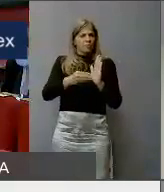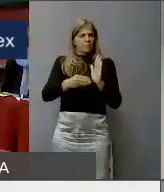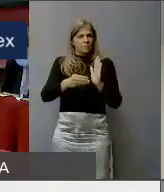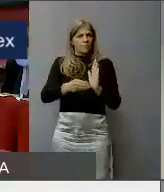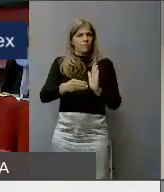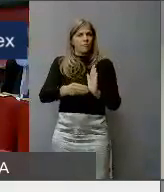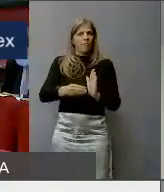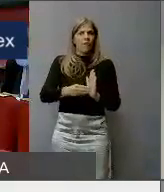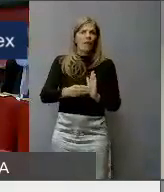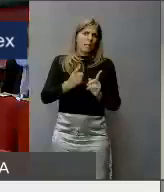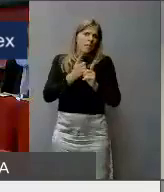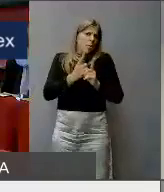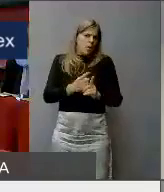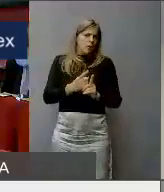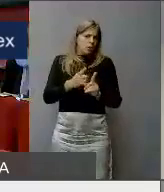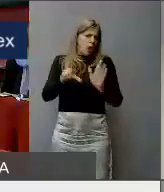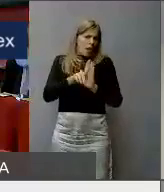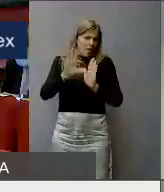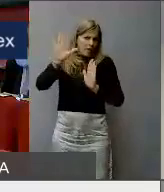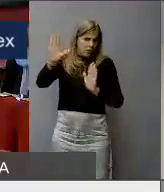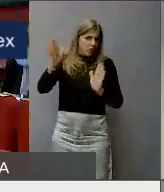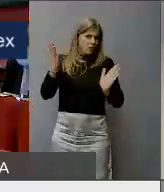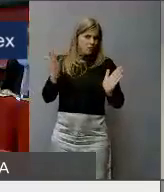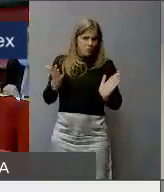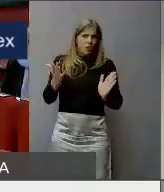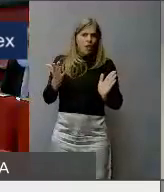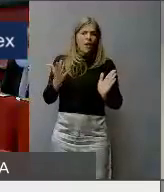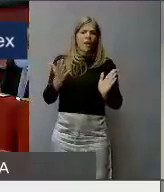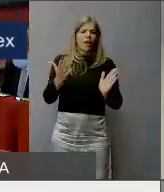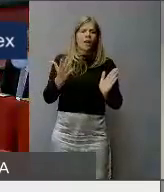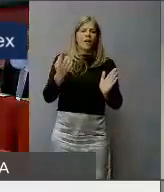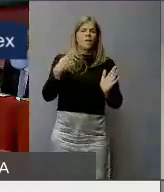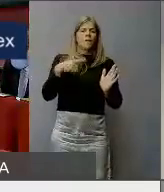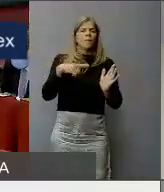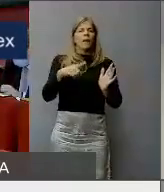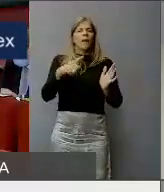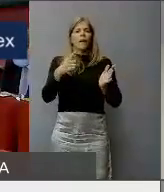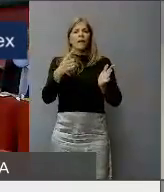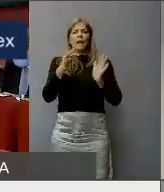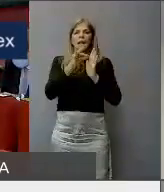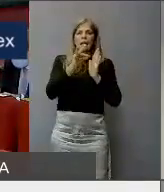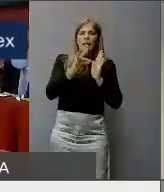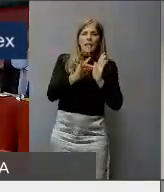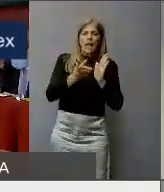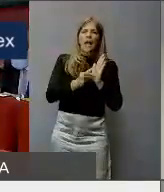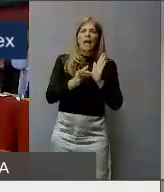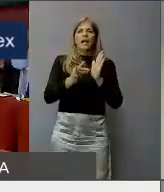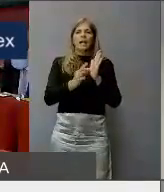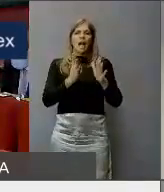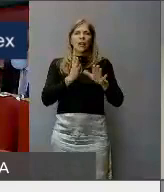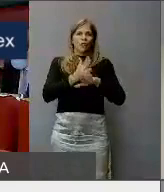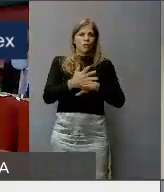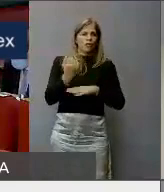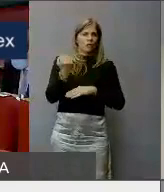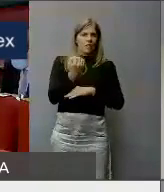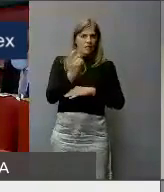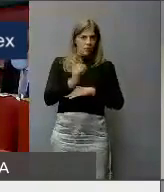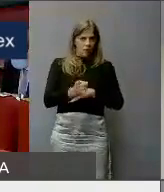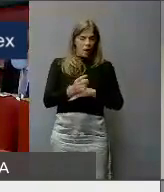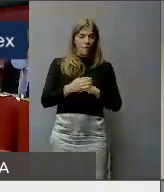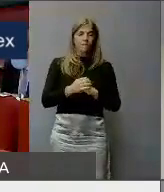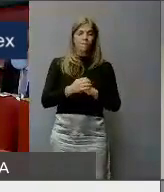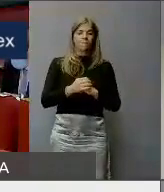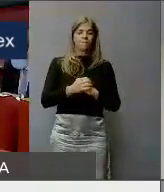previste dalla legge per le modalità e l'erogazione dei criteri dei servizi lo dico